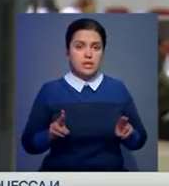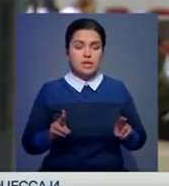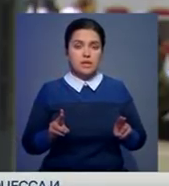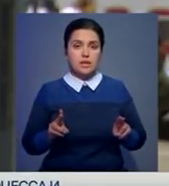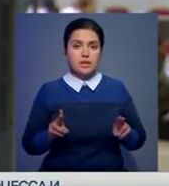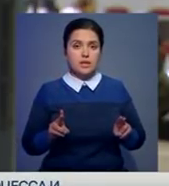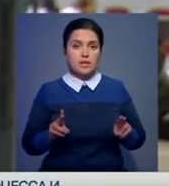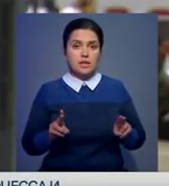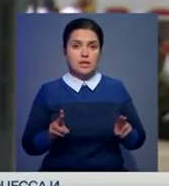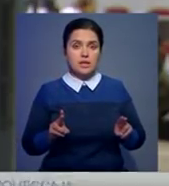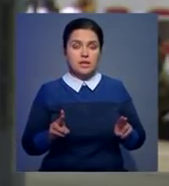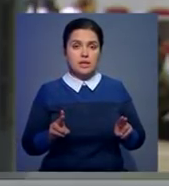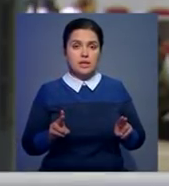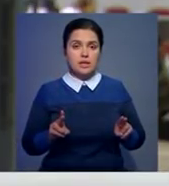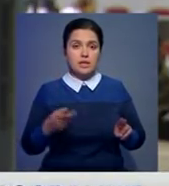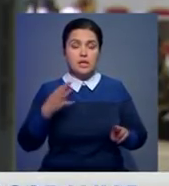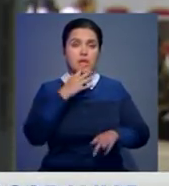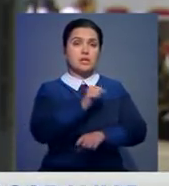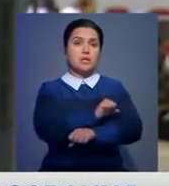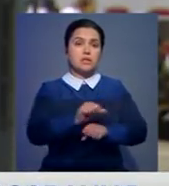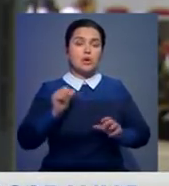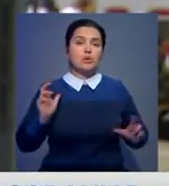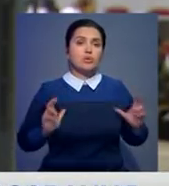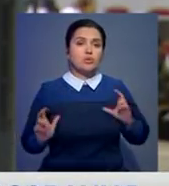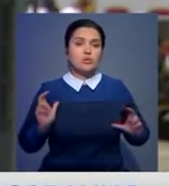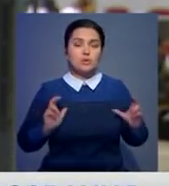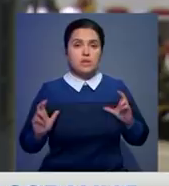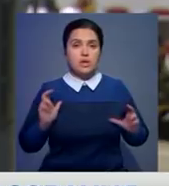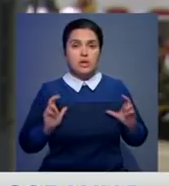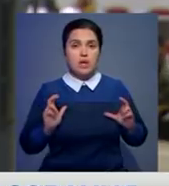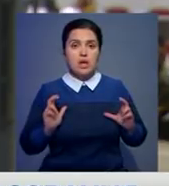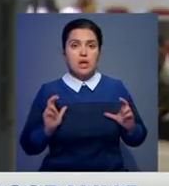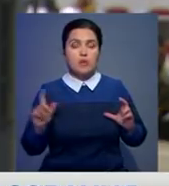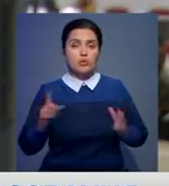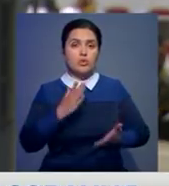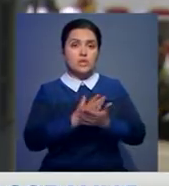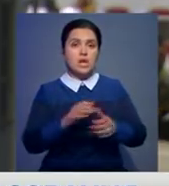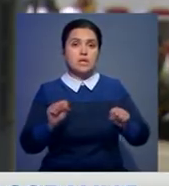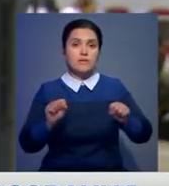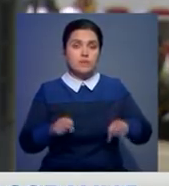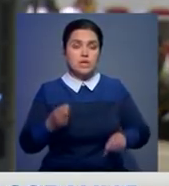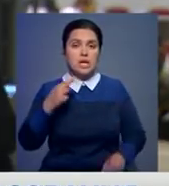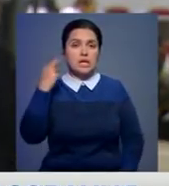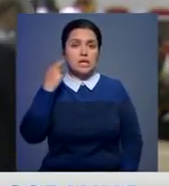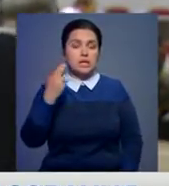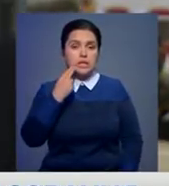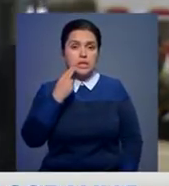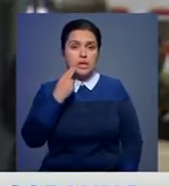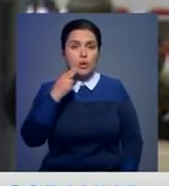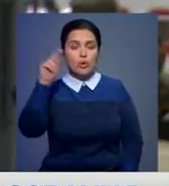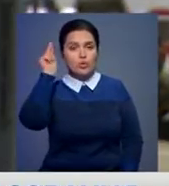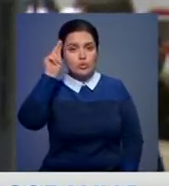специальности. Наверное, приоритетом для иностранных студентов является то, что есть возможность для тех же китайских студентов